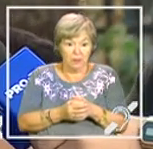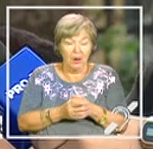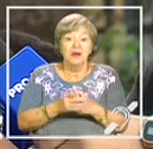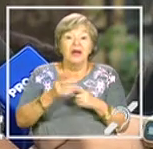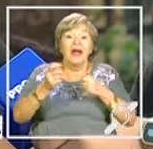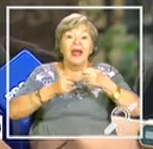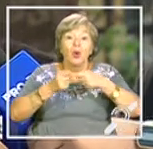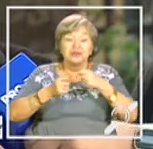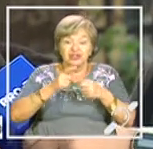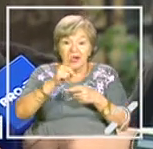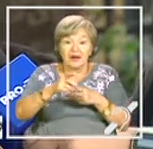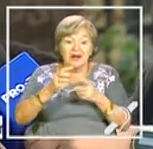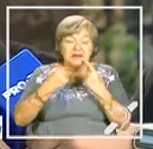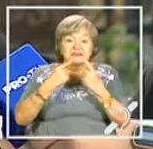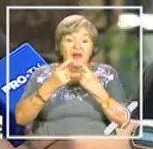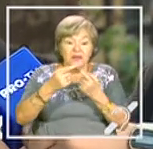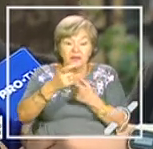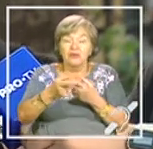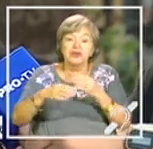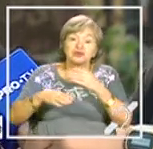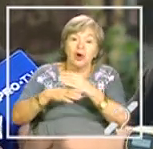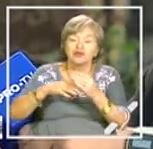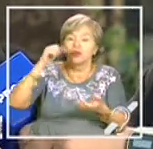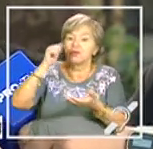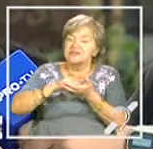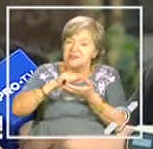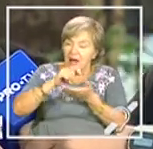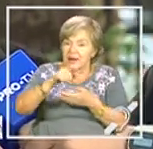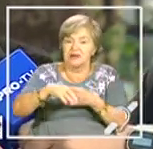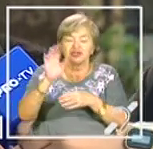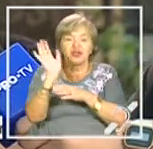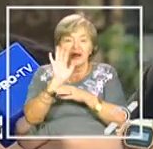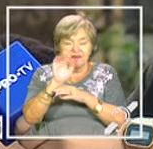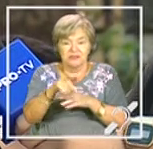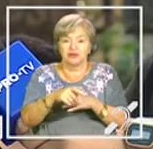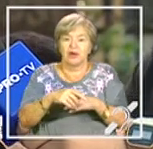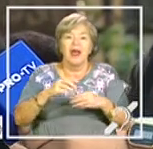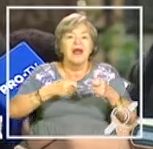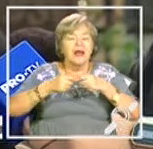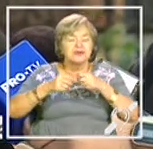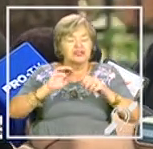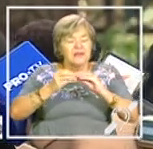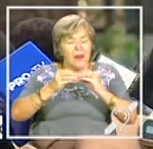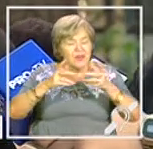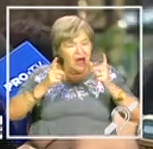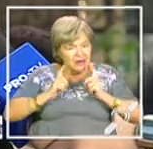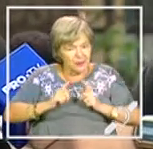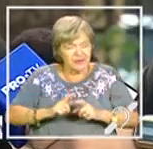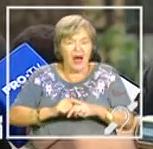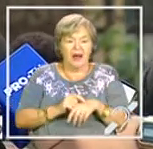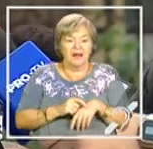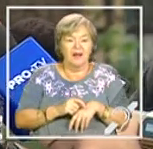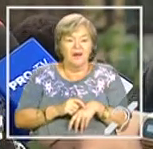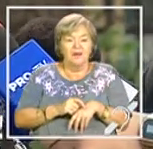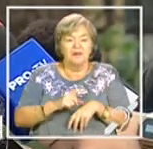negocierile se duc și prin intermediul dumneavoastră. Negocierile înseamnă răbdare, înseamnă să fiu judecat